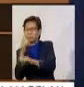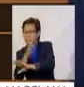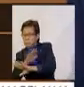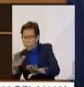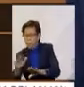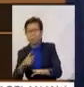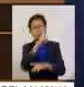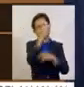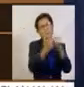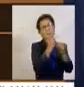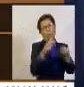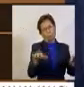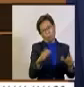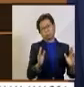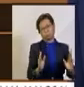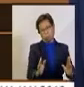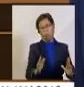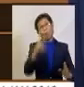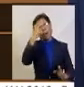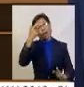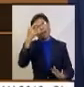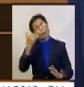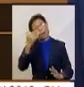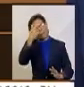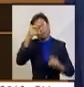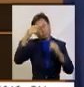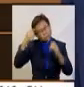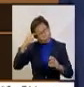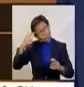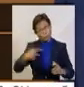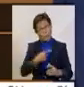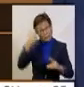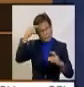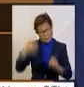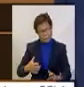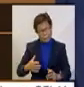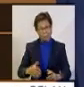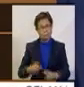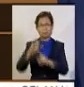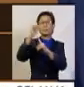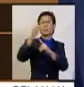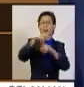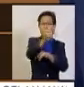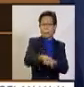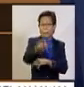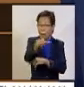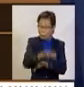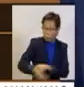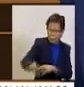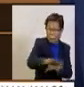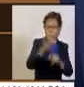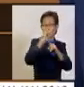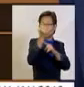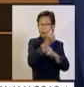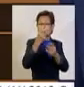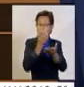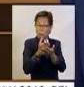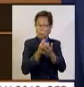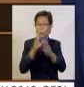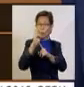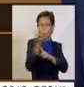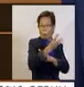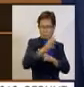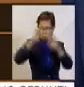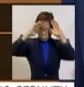principally because we have decided that the people's social economic welfare should be